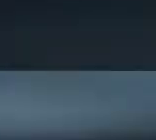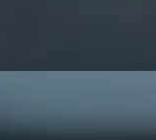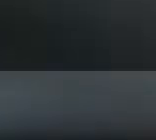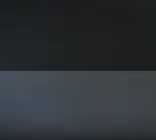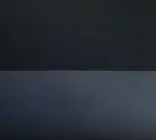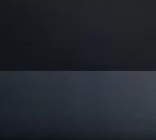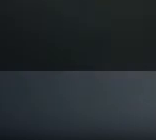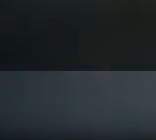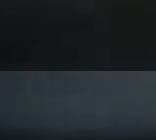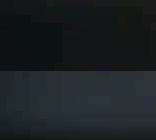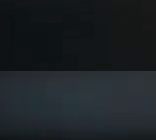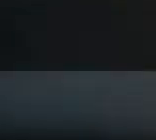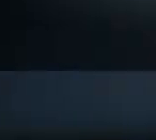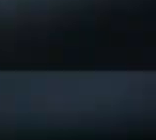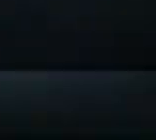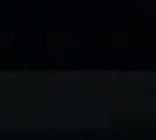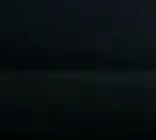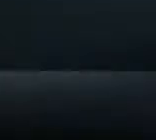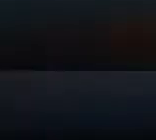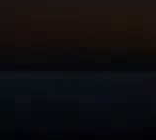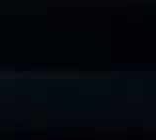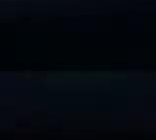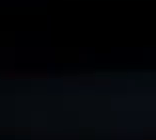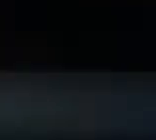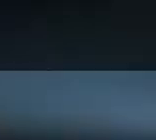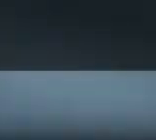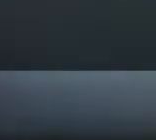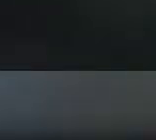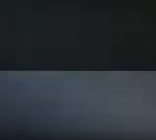האלימות בדרום נמשכת, אוטובוס נרגם באבנים בדרך לאילת.